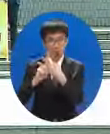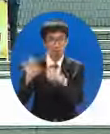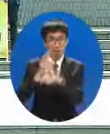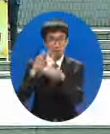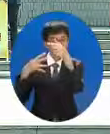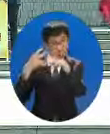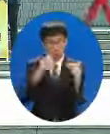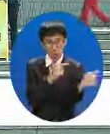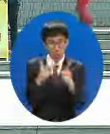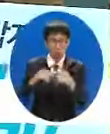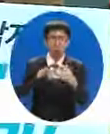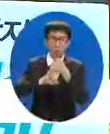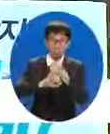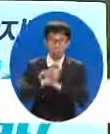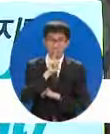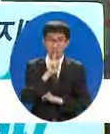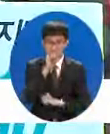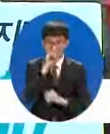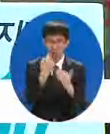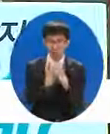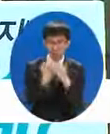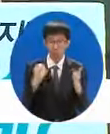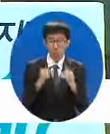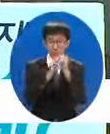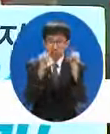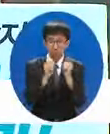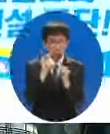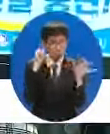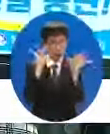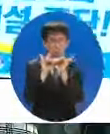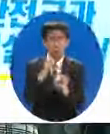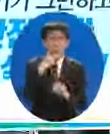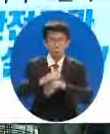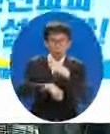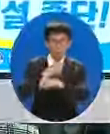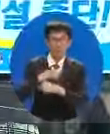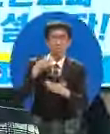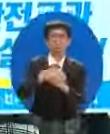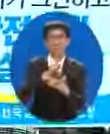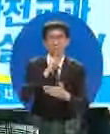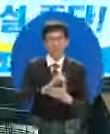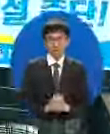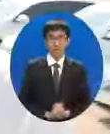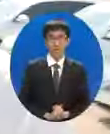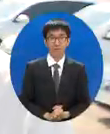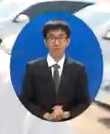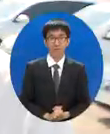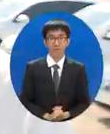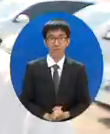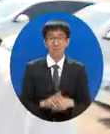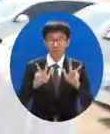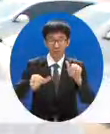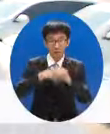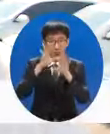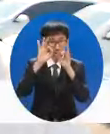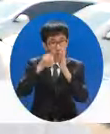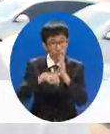교육을 반드시 받아야 하는데 사회적 합의 없이 필수 교과를 늘렸다는 지적입니다. 현재도